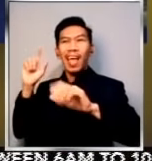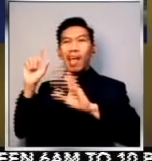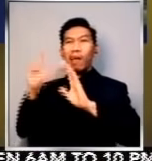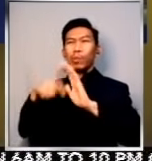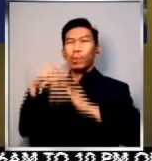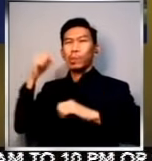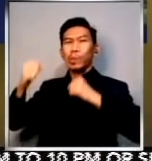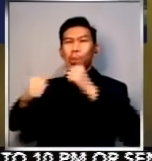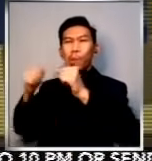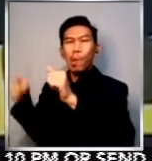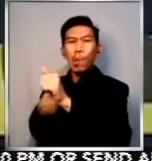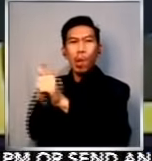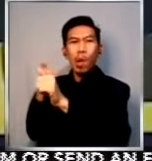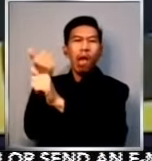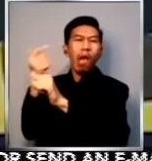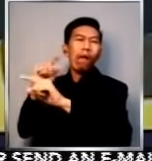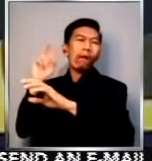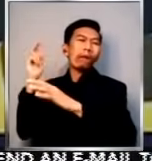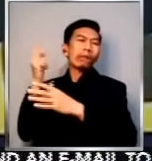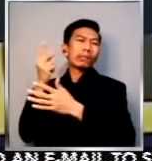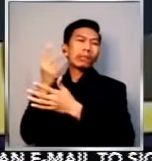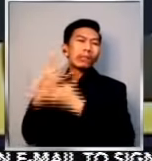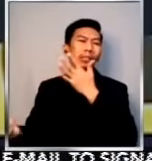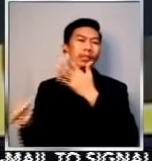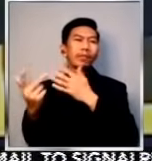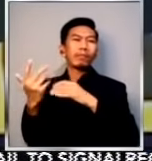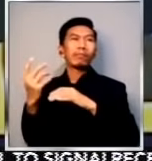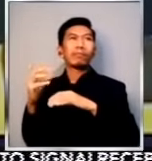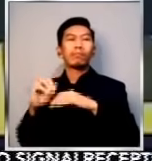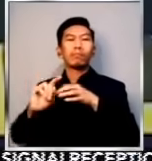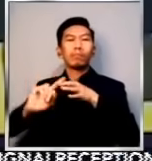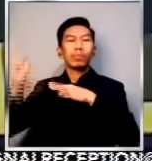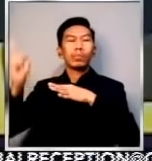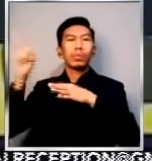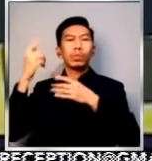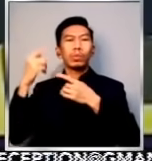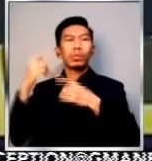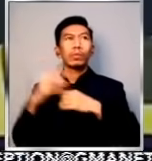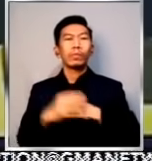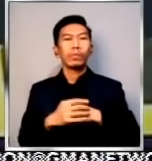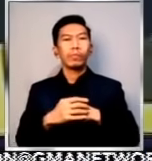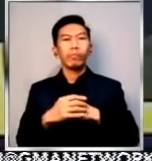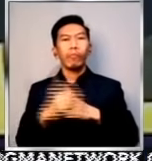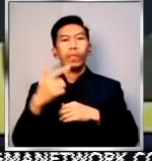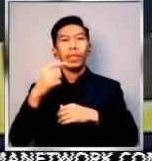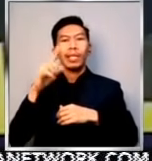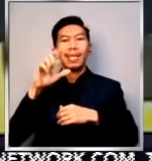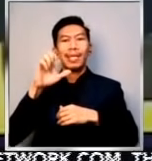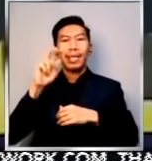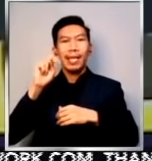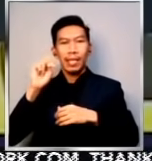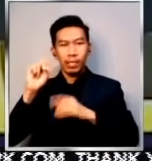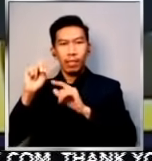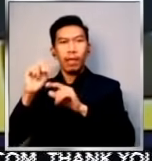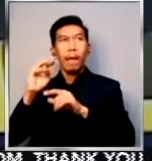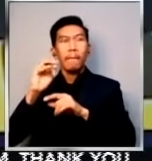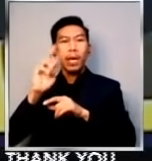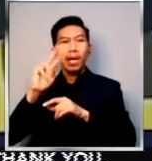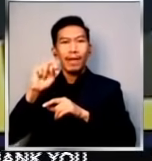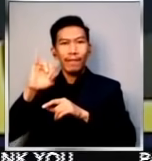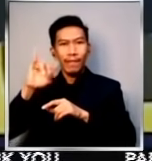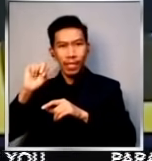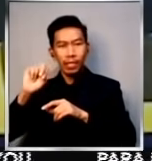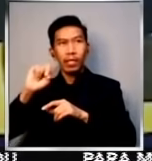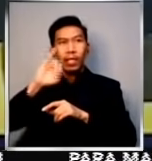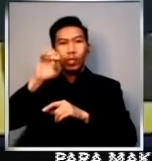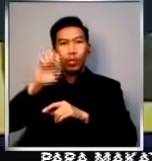sila naabutan. Nakilala ang 4 na nakatakas sa preso na sina Glenn Louis Limin, Marvin Inchong, Joel Sanchez at